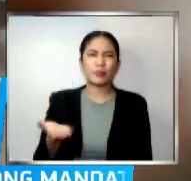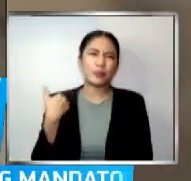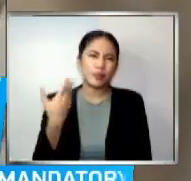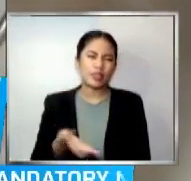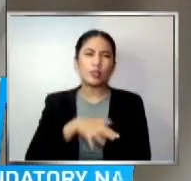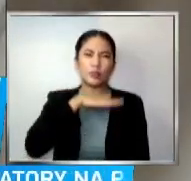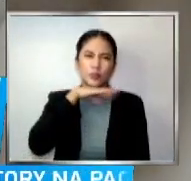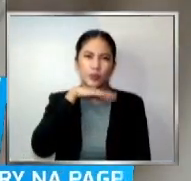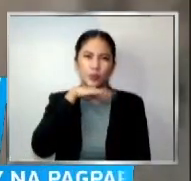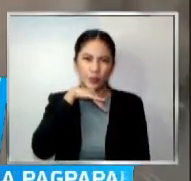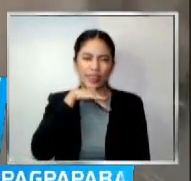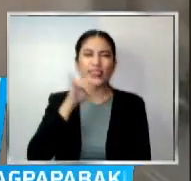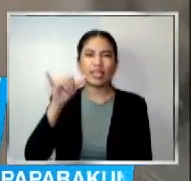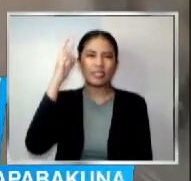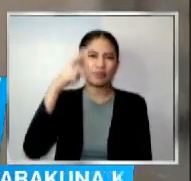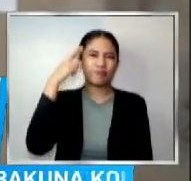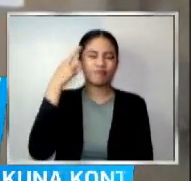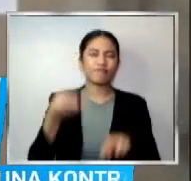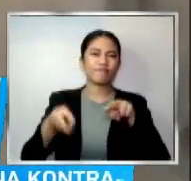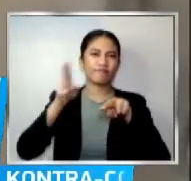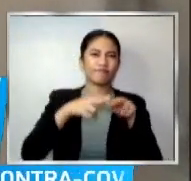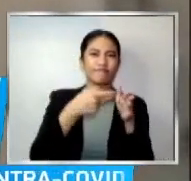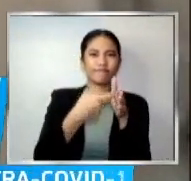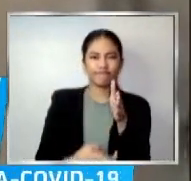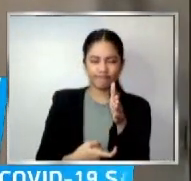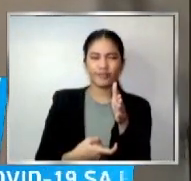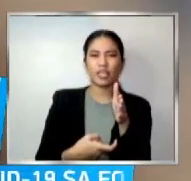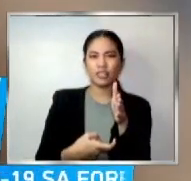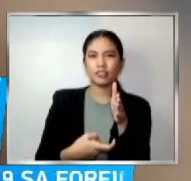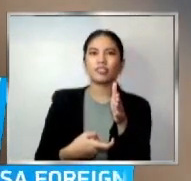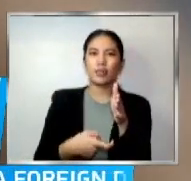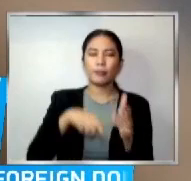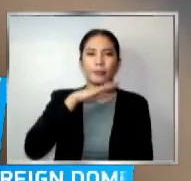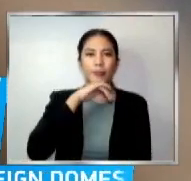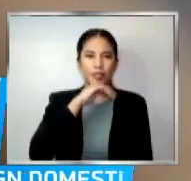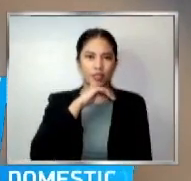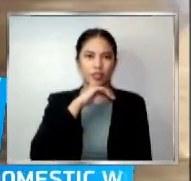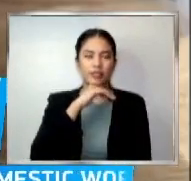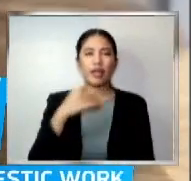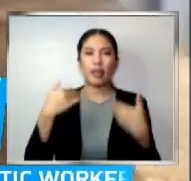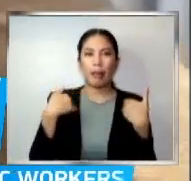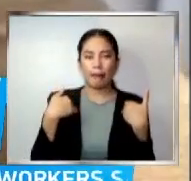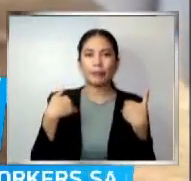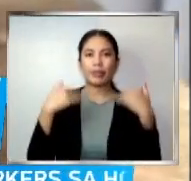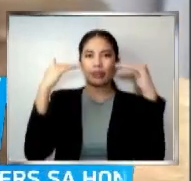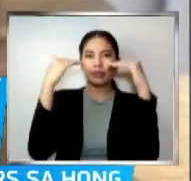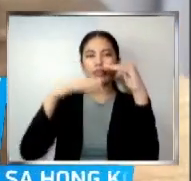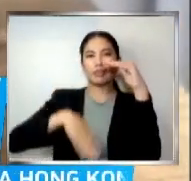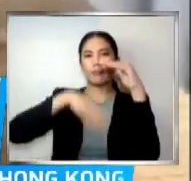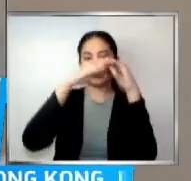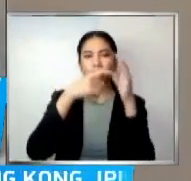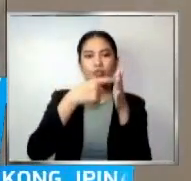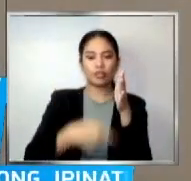tumaas po ang presyo ng baboy sa atin. Nagresulta naman ito sa pagdeklara ng price ceiling at pagbaba ng taripa sa